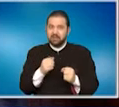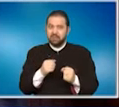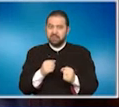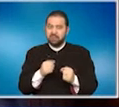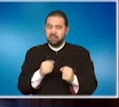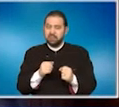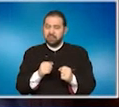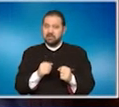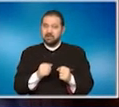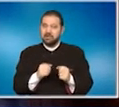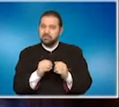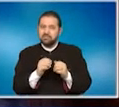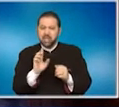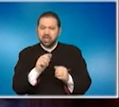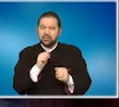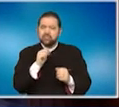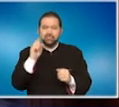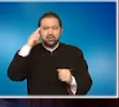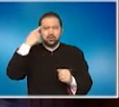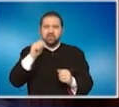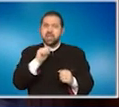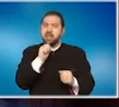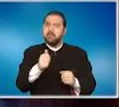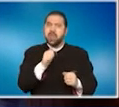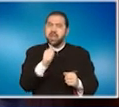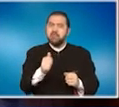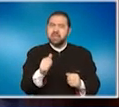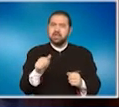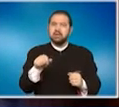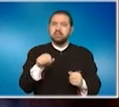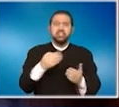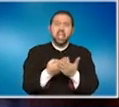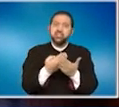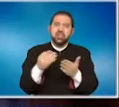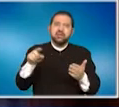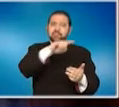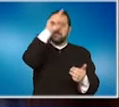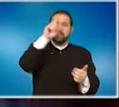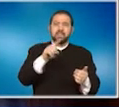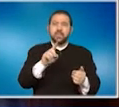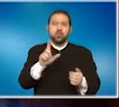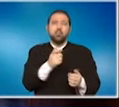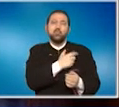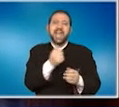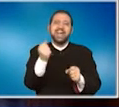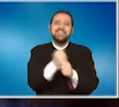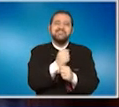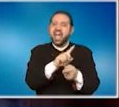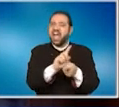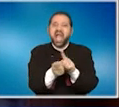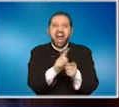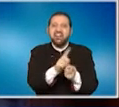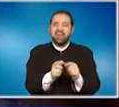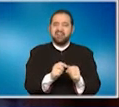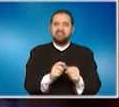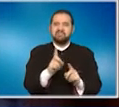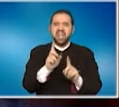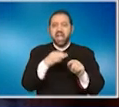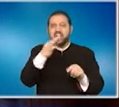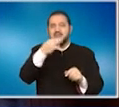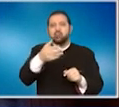rugător, nimeni n-a știut. Nici nu avea cum să facă altfel. Dacă ar fi spus înainte, s-ar fi